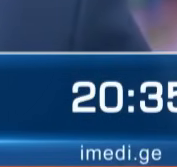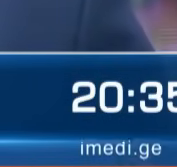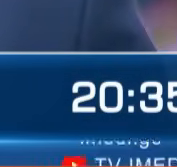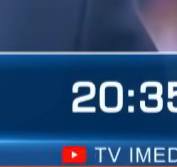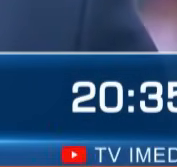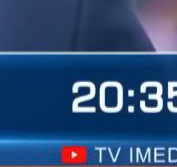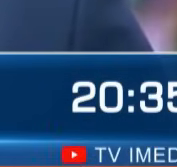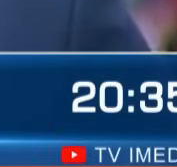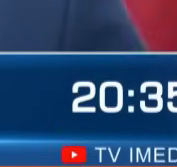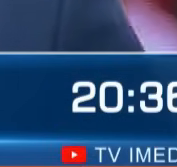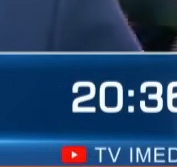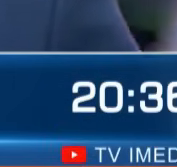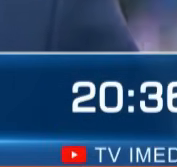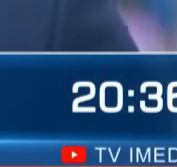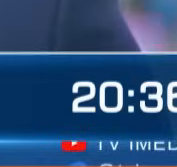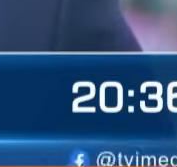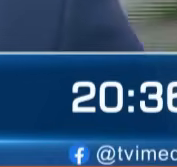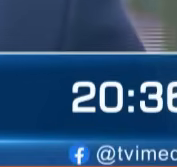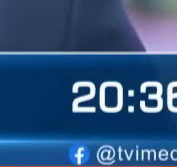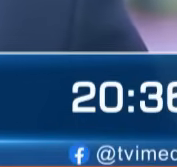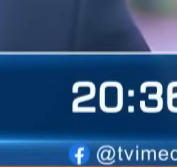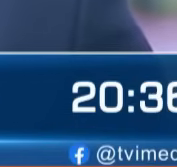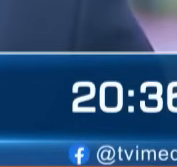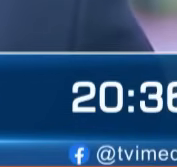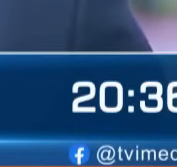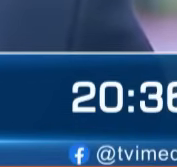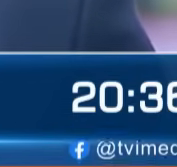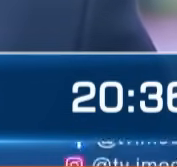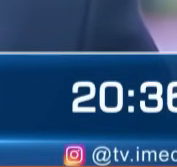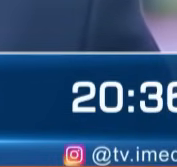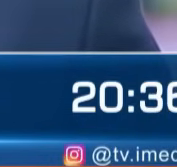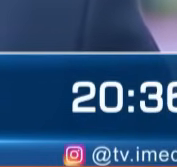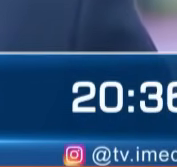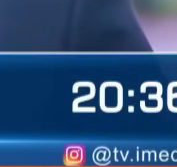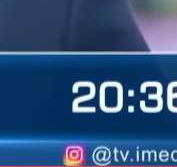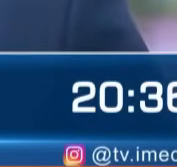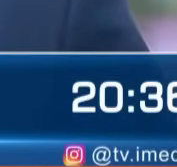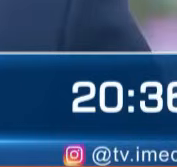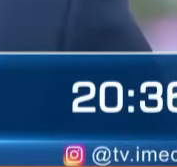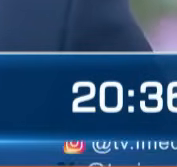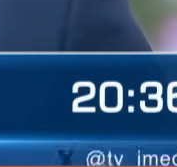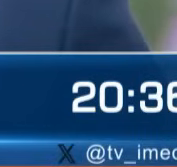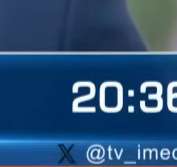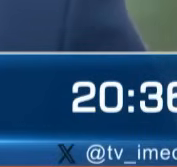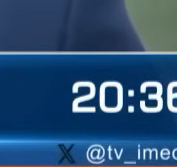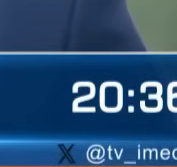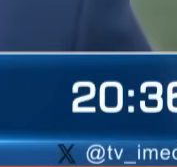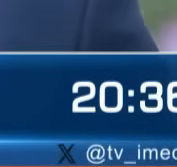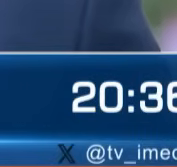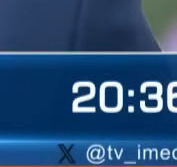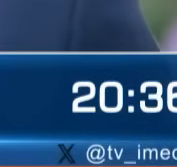დაზიანდა, სამუშაოები აქტიურად უკვე ხვალდილიდან დაიწყება ორივე მიმართულებით და ჩვენს თანამოქალაქეებს აღუდგებათ